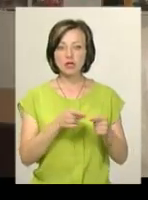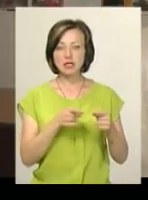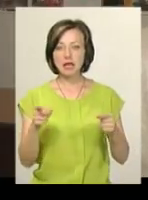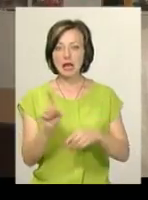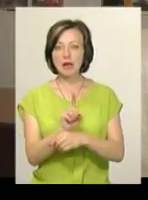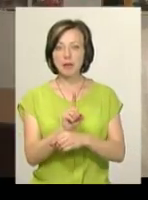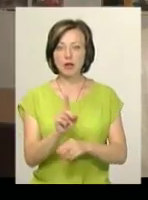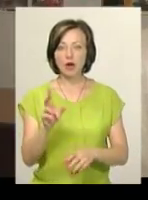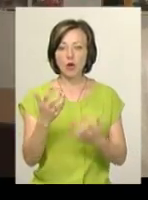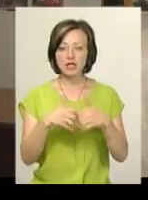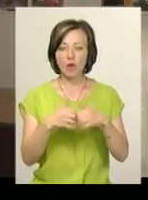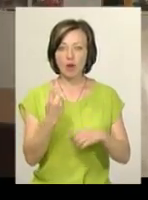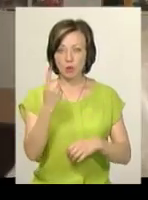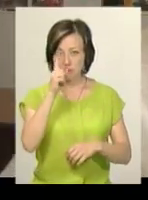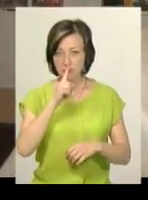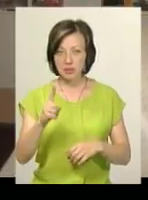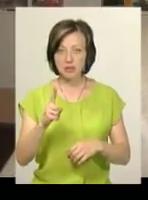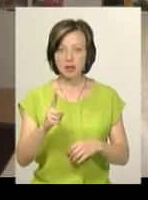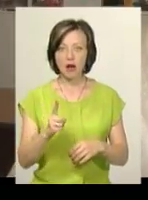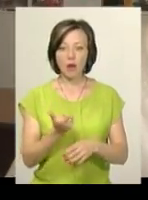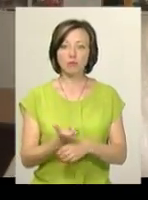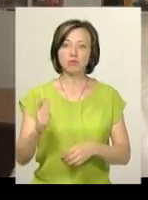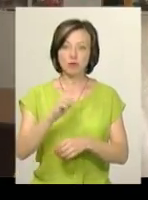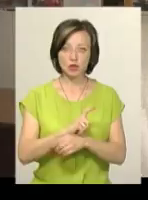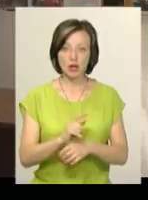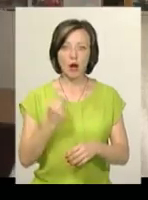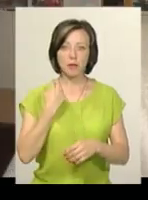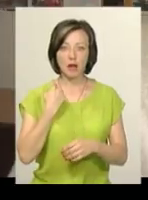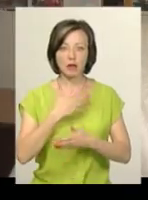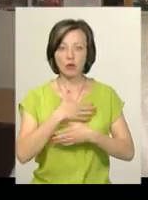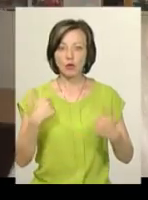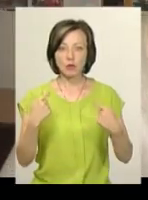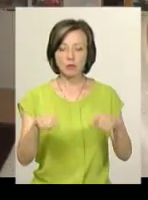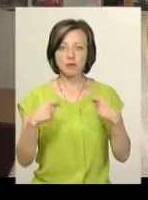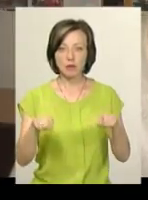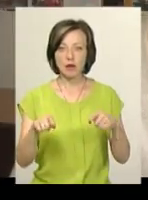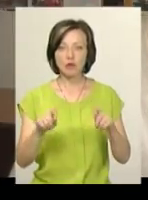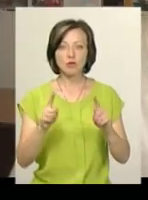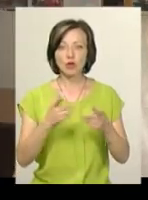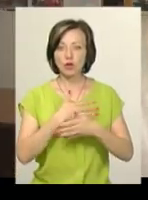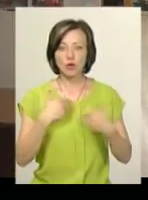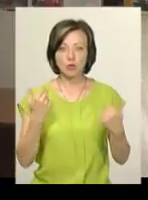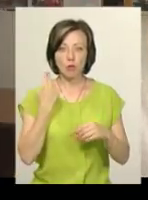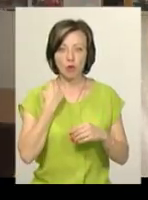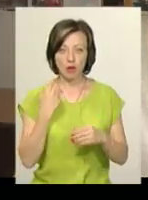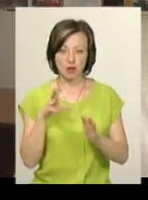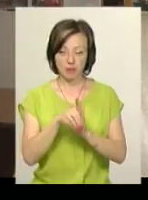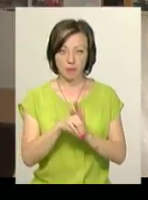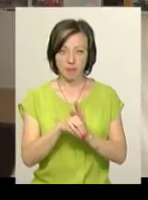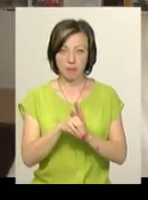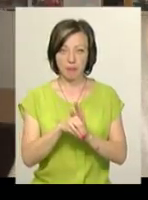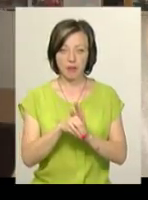ліміт, який розрахований на місяць, вони виходять за межі його, і відповідно тоді аптека не хоче відпускати, тому що вони не хочуть заходити в